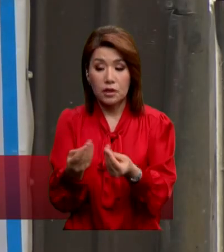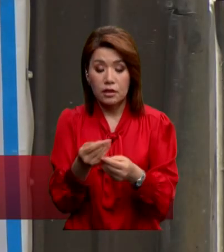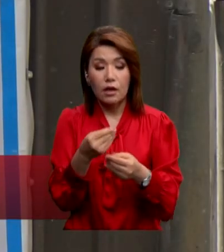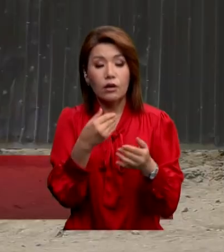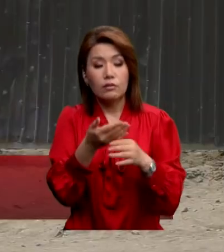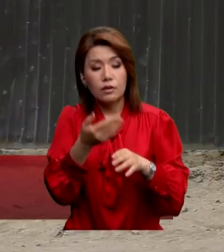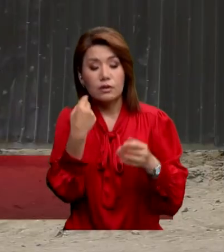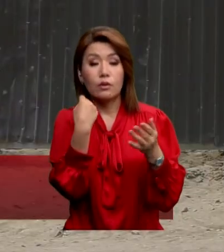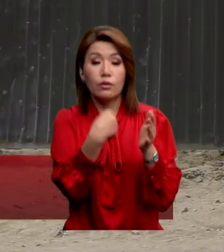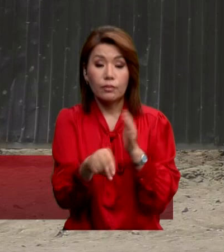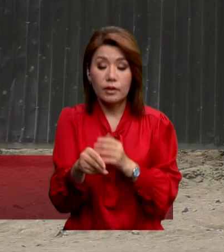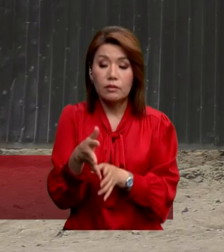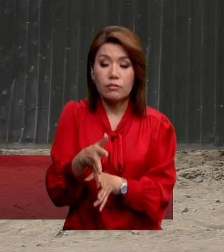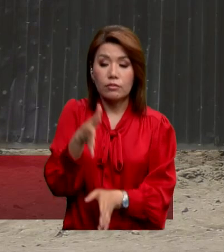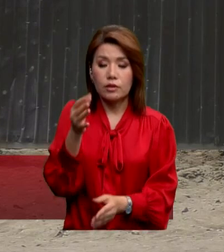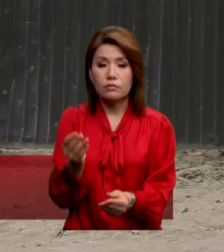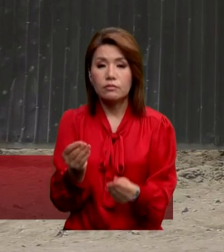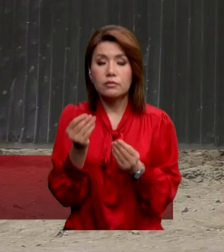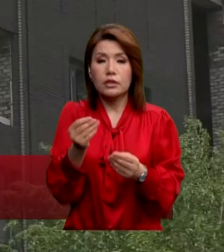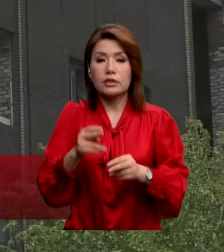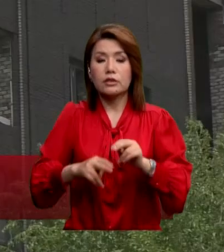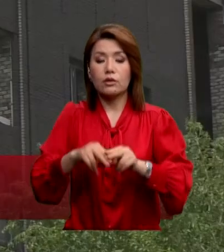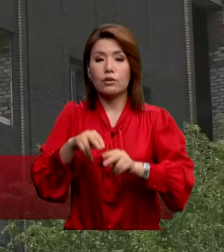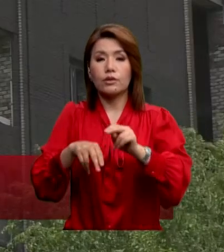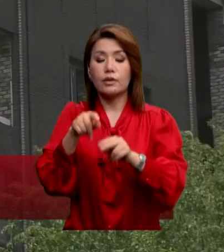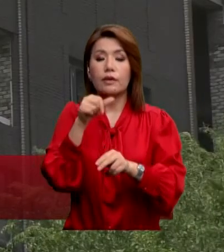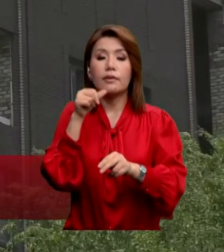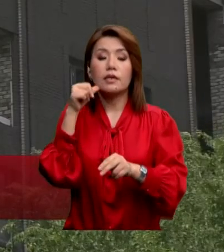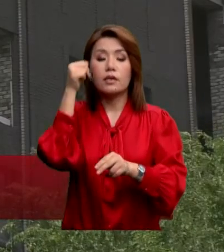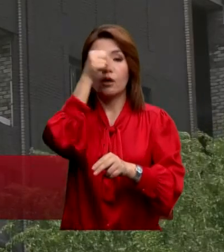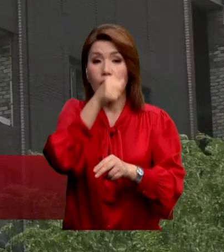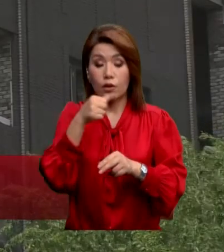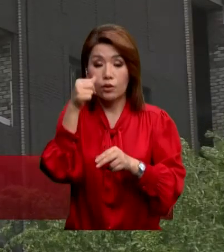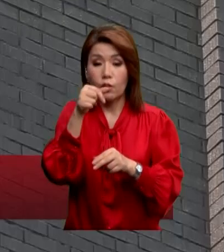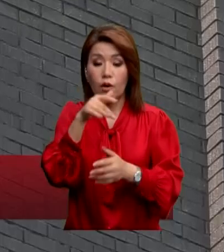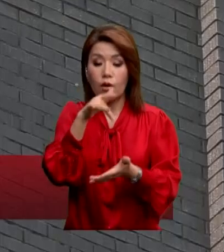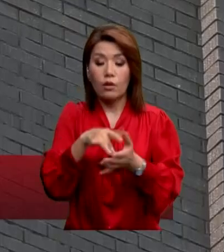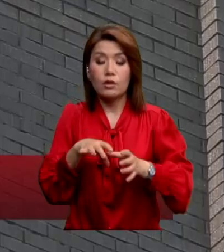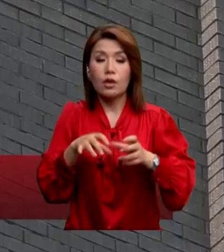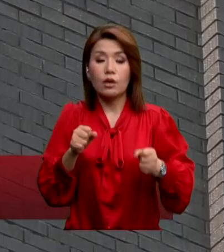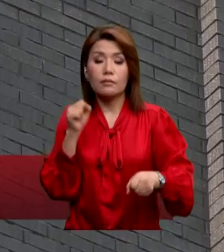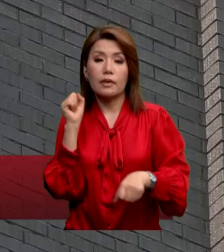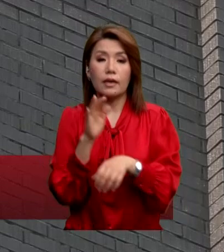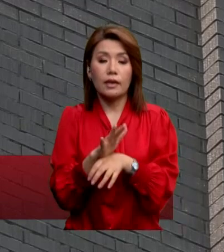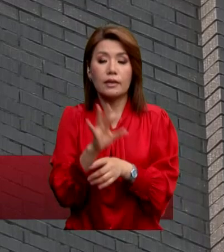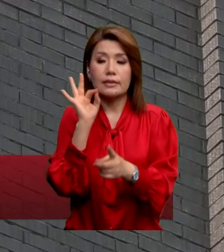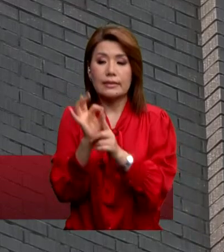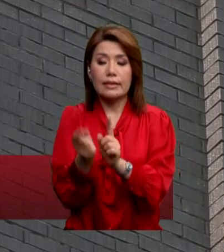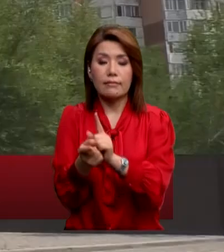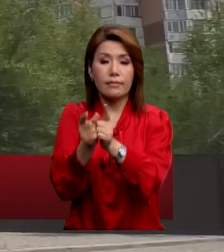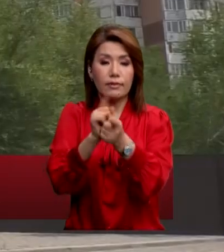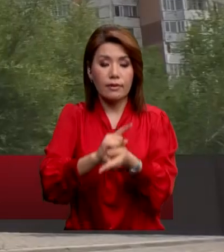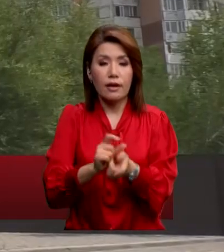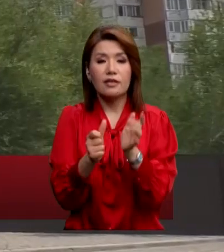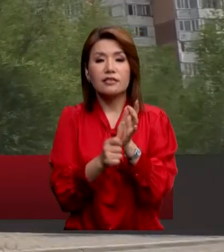алған жаңа қожайын көп пәтерлі элиталық үй салып жатыр. Өткен жылдың басында сол кездегі қала әкімінің қаулысымен мақсатын өзгертіп, 6